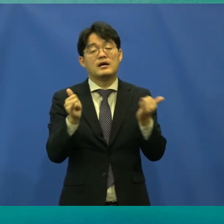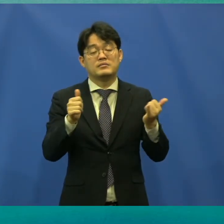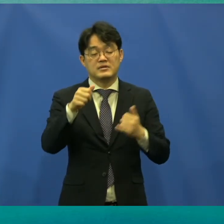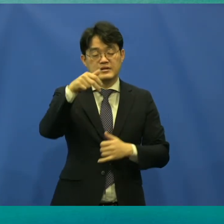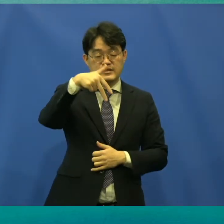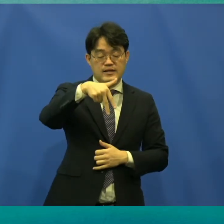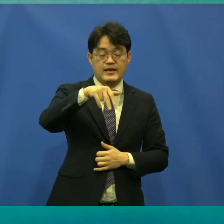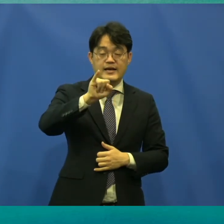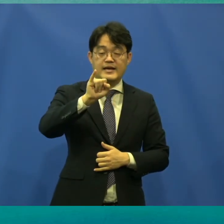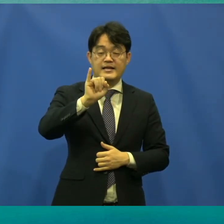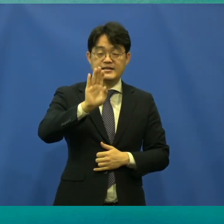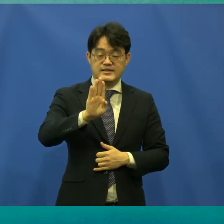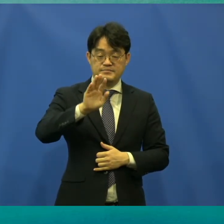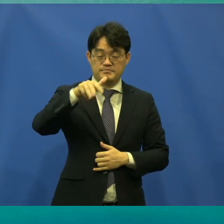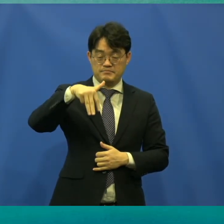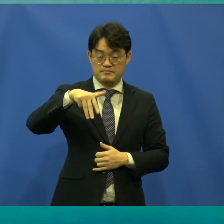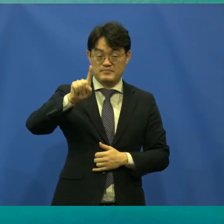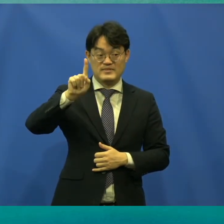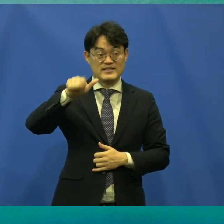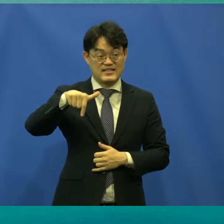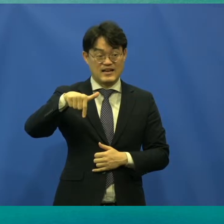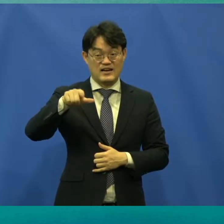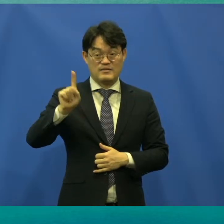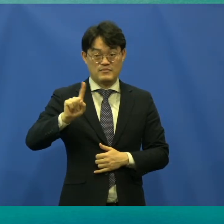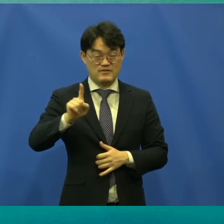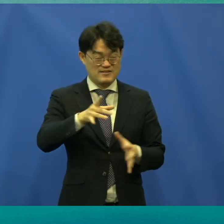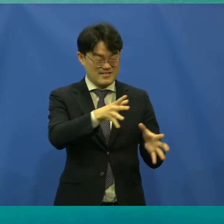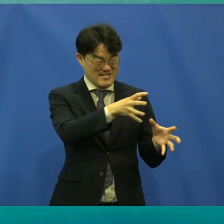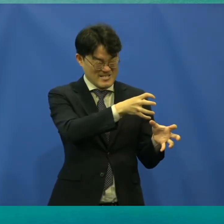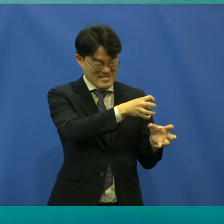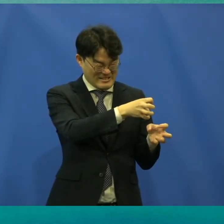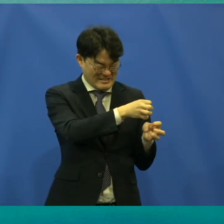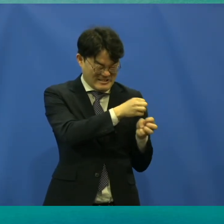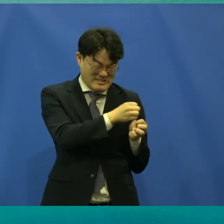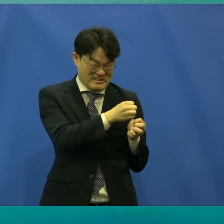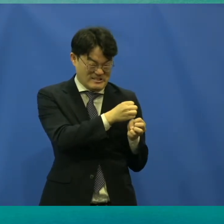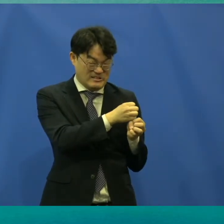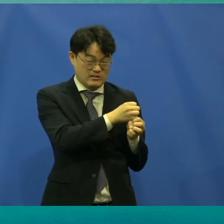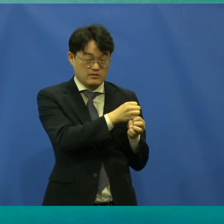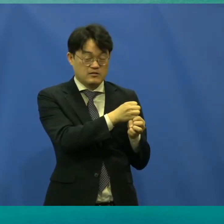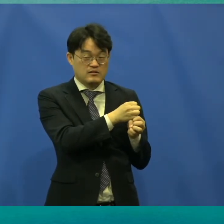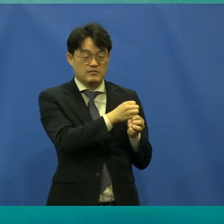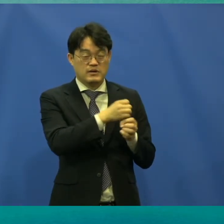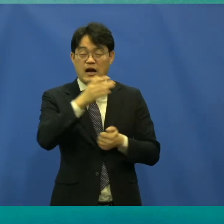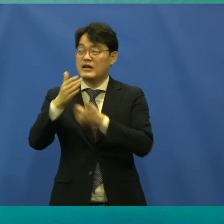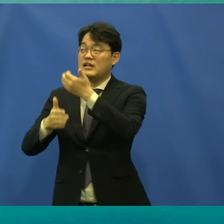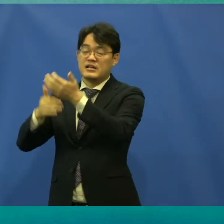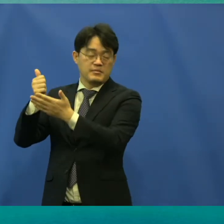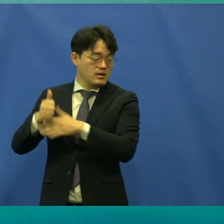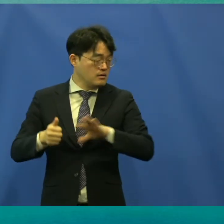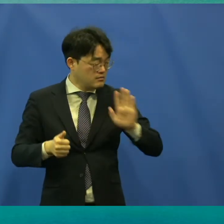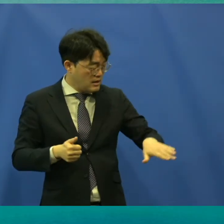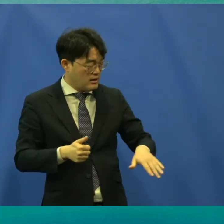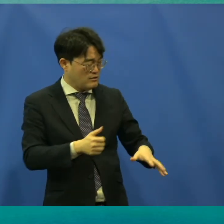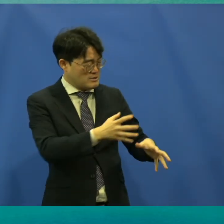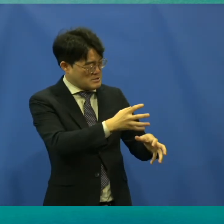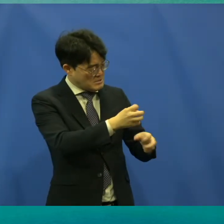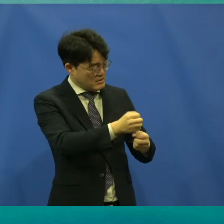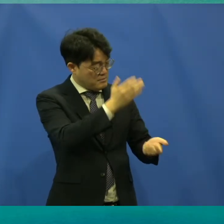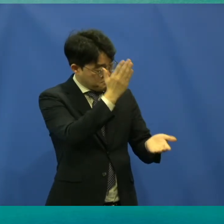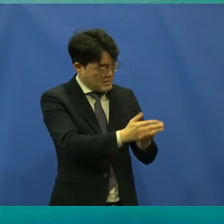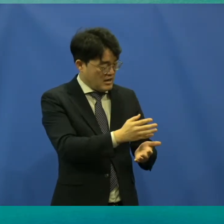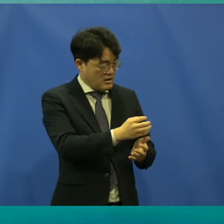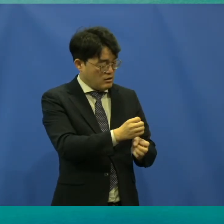이건 내가 놓을 수 없어. 포기할 수 없어. 근데 하나님은 흔드십니다. 이 풍랑이 뭡니까? 흔드는